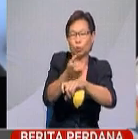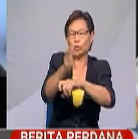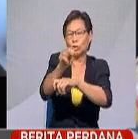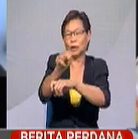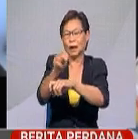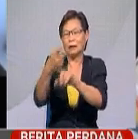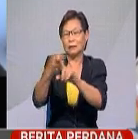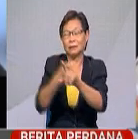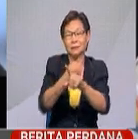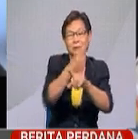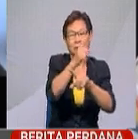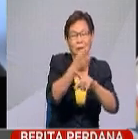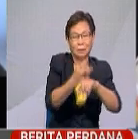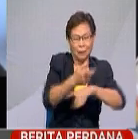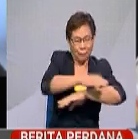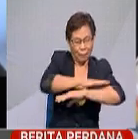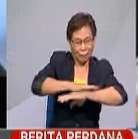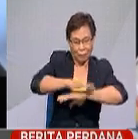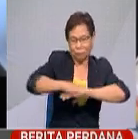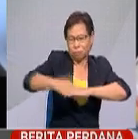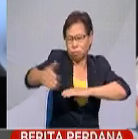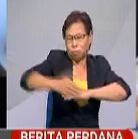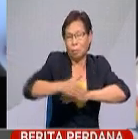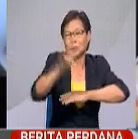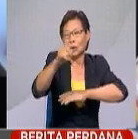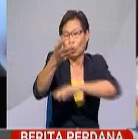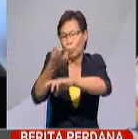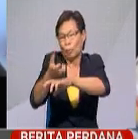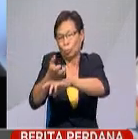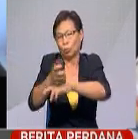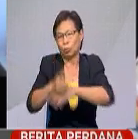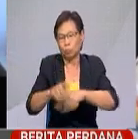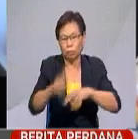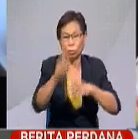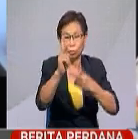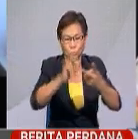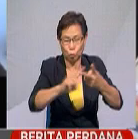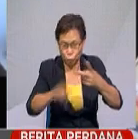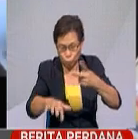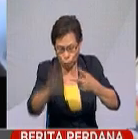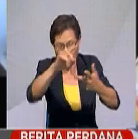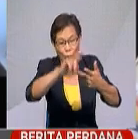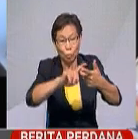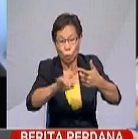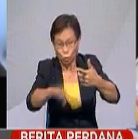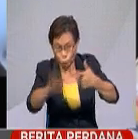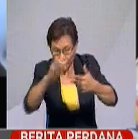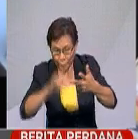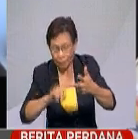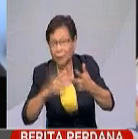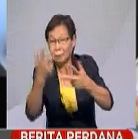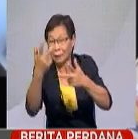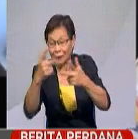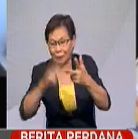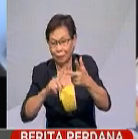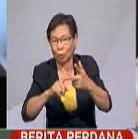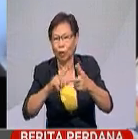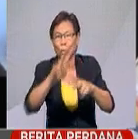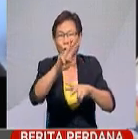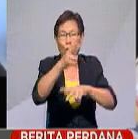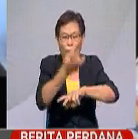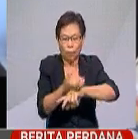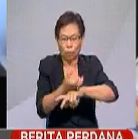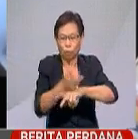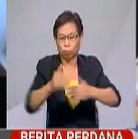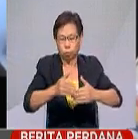nautika daripada pantai di mana tempat mangsa pertama dijumpai. Begitu juga mangsa ketiga, kita jumpai hampir dua batu